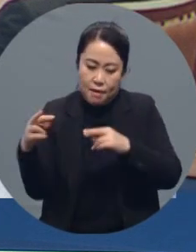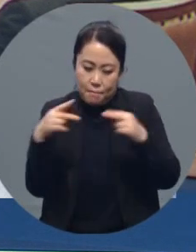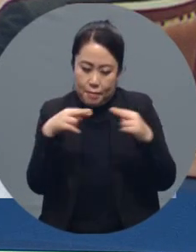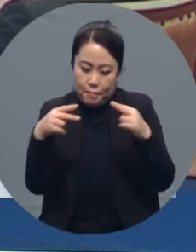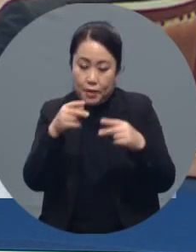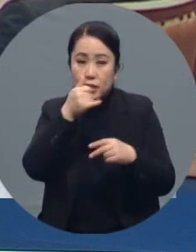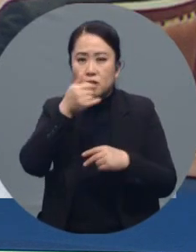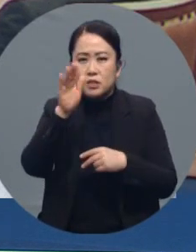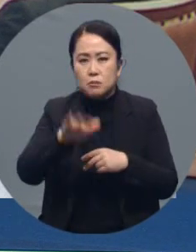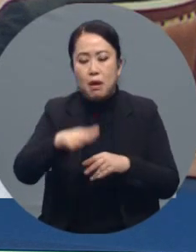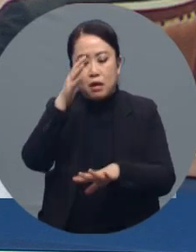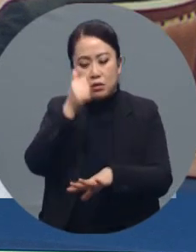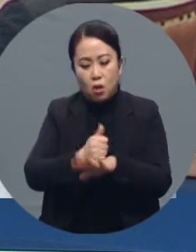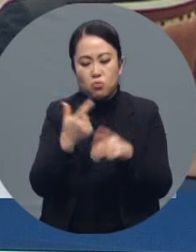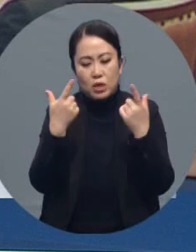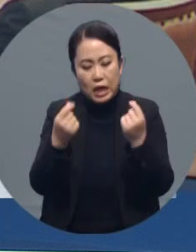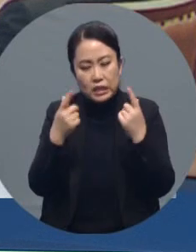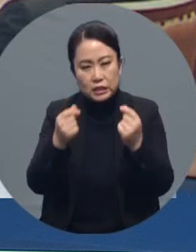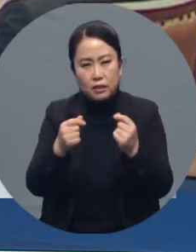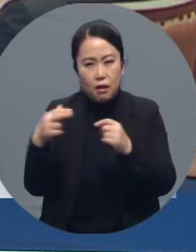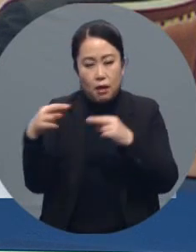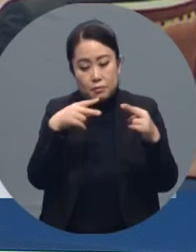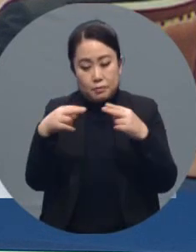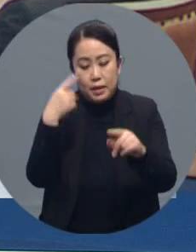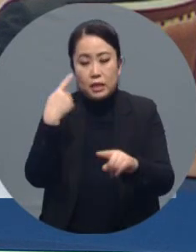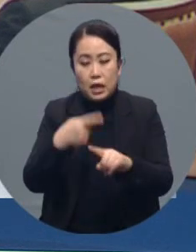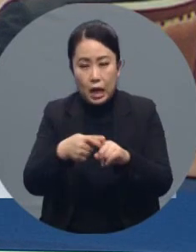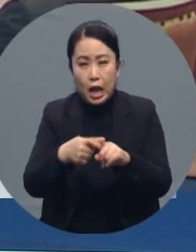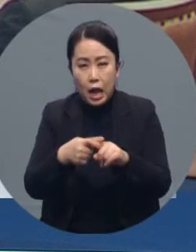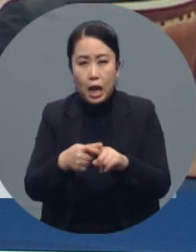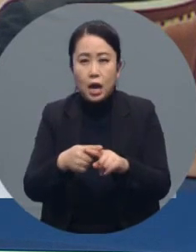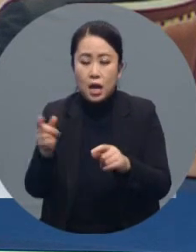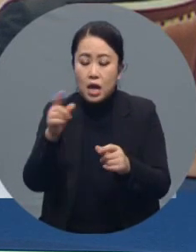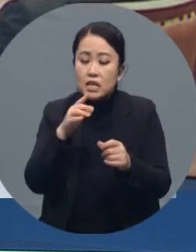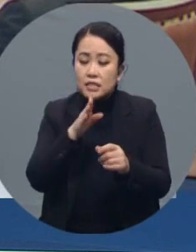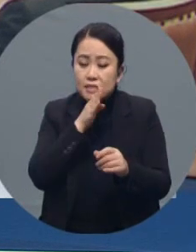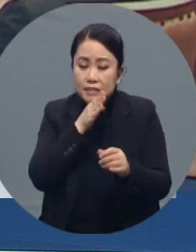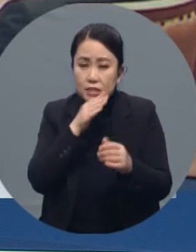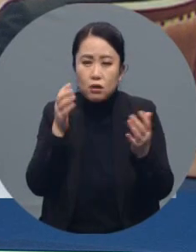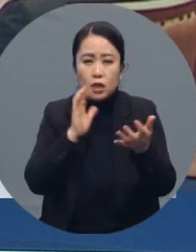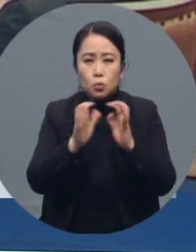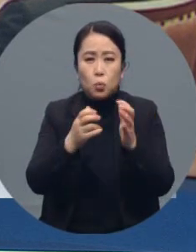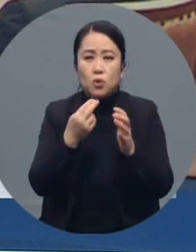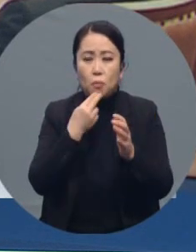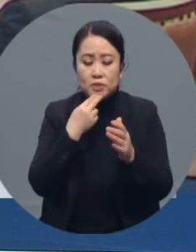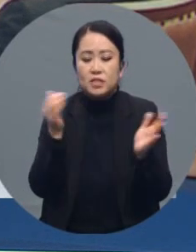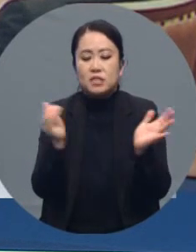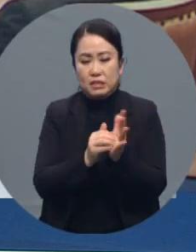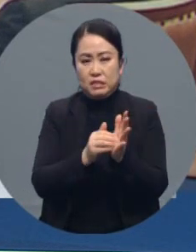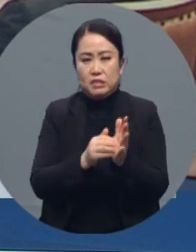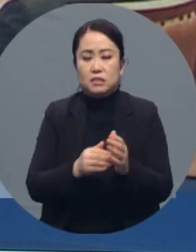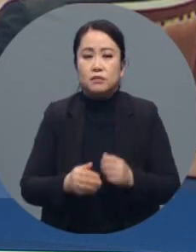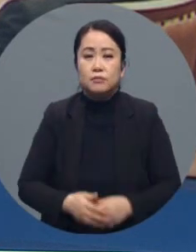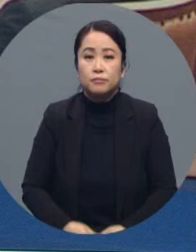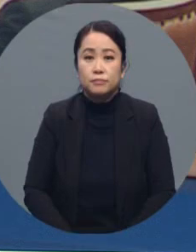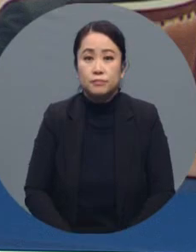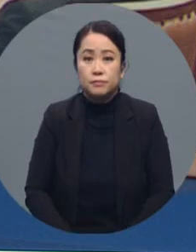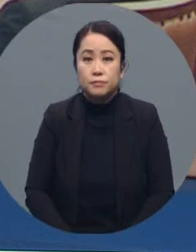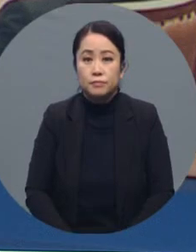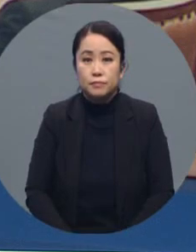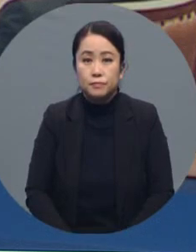또 같은 주장만 반복하다 사용 후 해결료 처리 방안 같은 실질적인 논의도 이어가지 못한 채 끝이 났습니다. 현지호